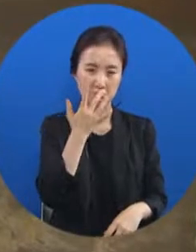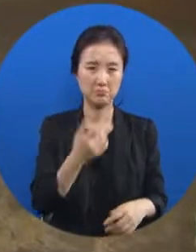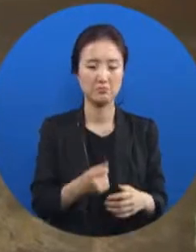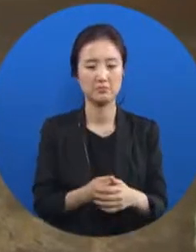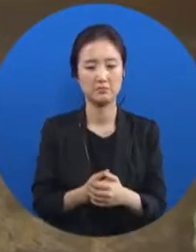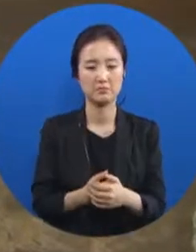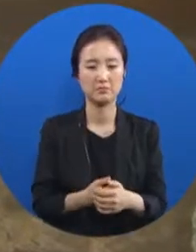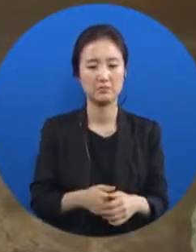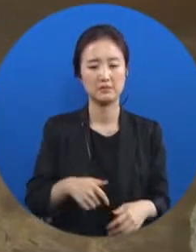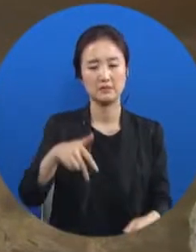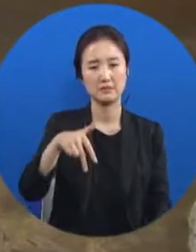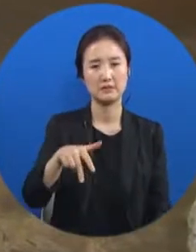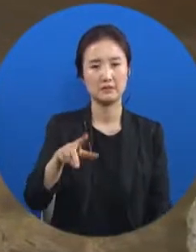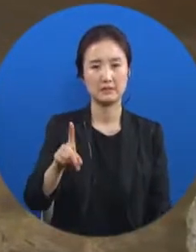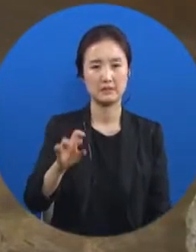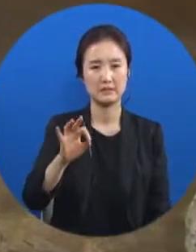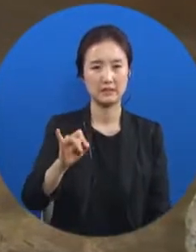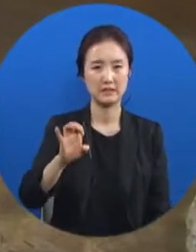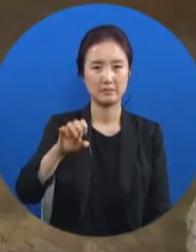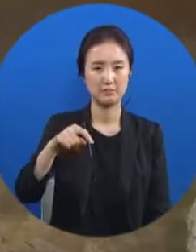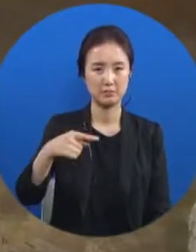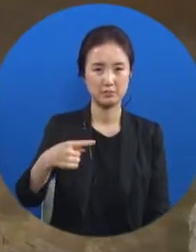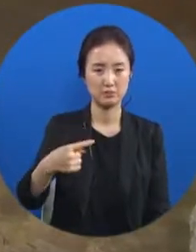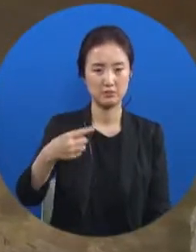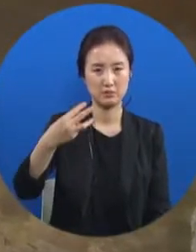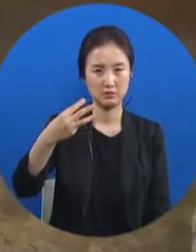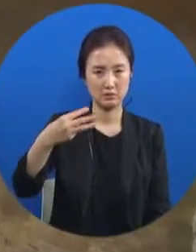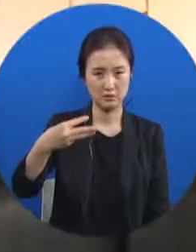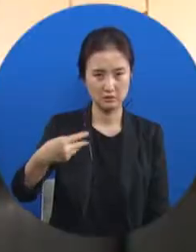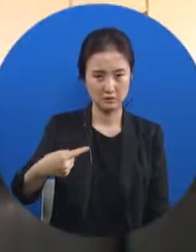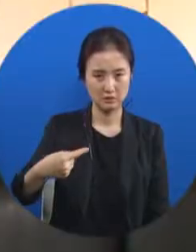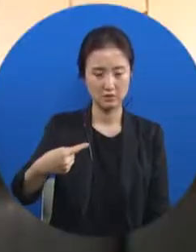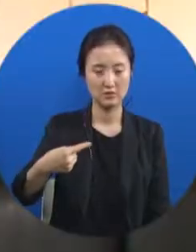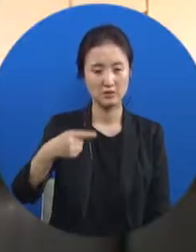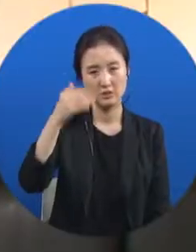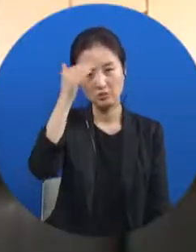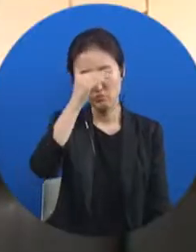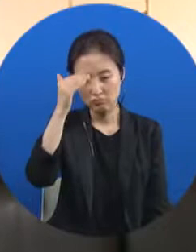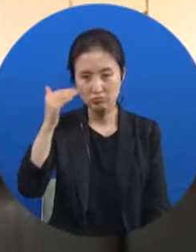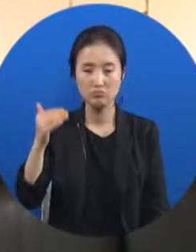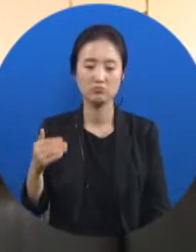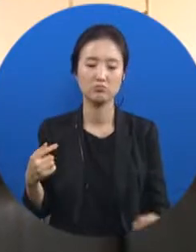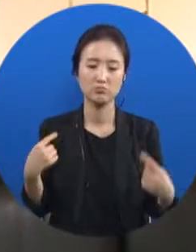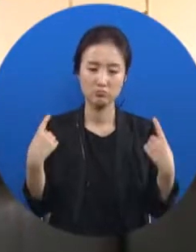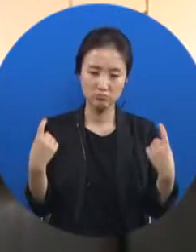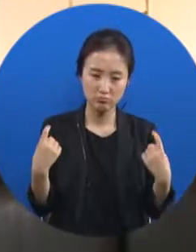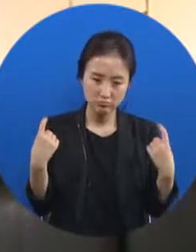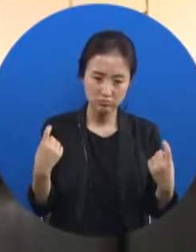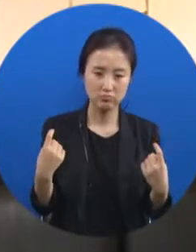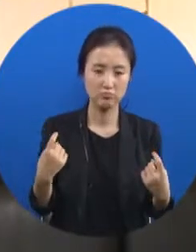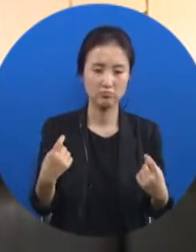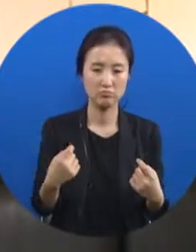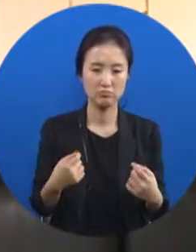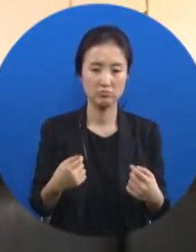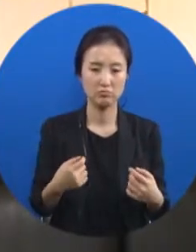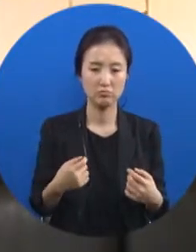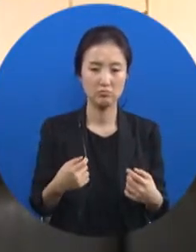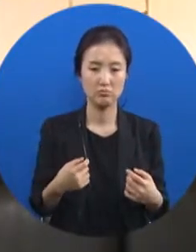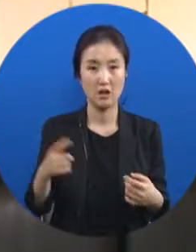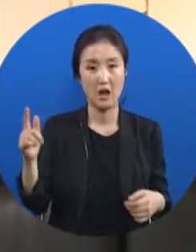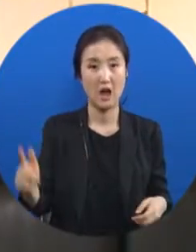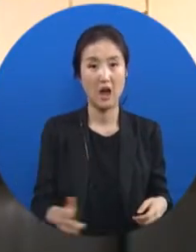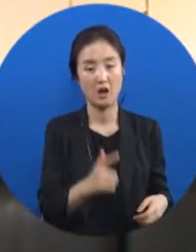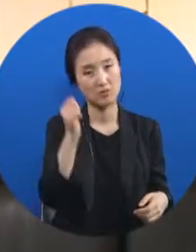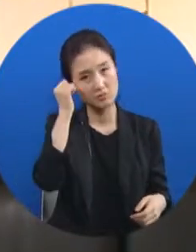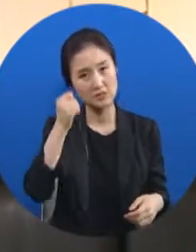우다이푸르, 자이푸르, 걔들은 다 푸르푸르 그래요. 내려와가지고 여행하고, 왜? 하룻밤에 2,000원, 3,000원인 곳을 찾다